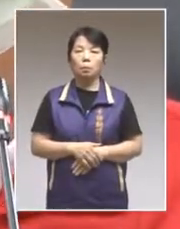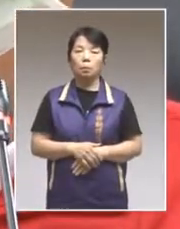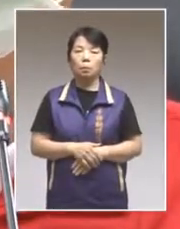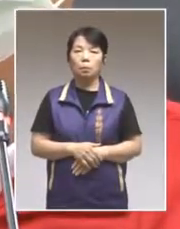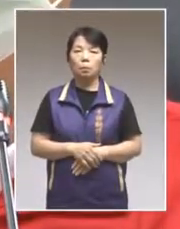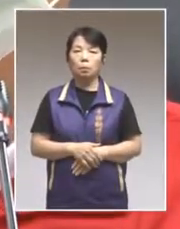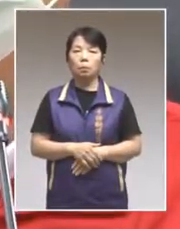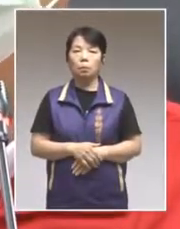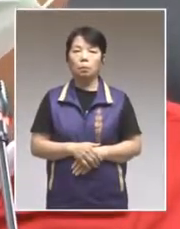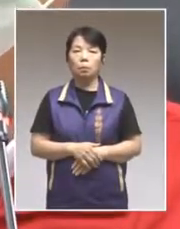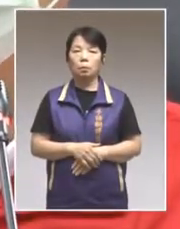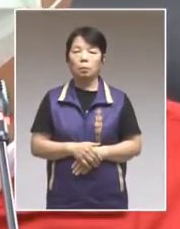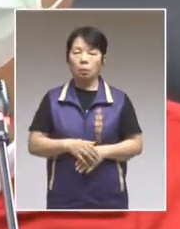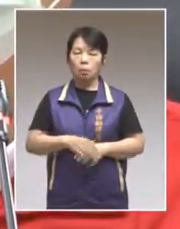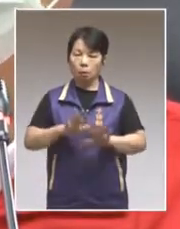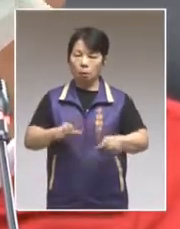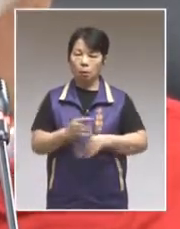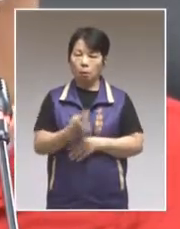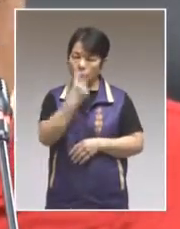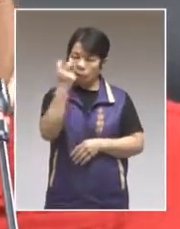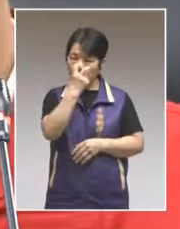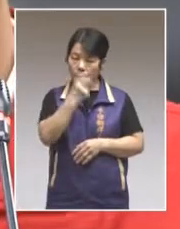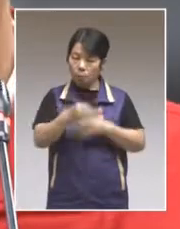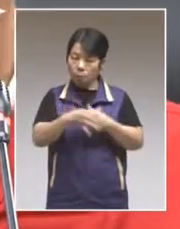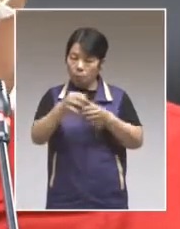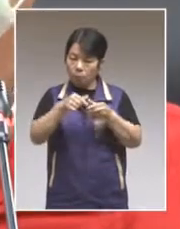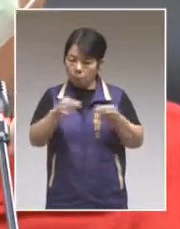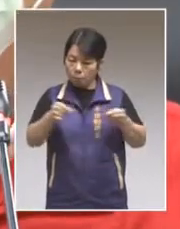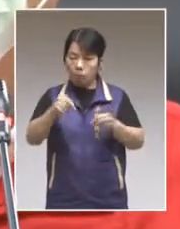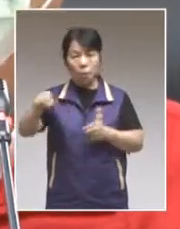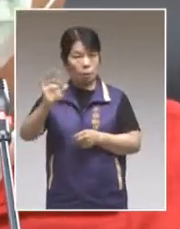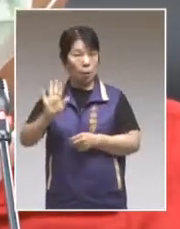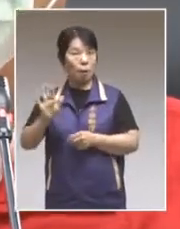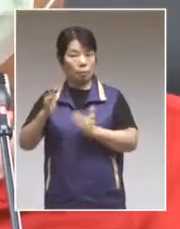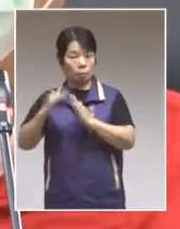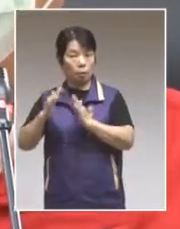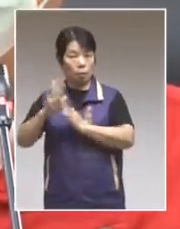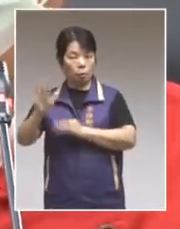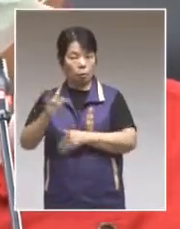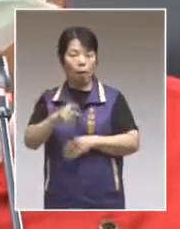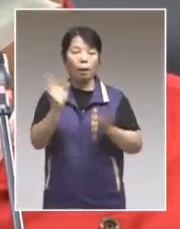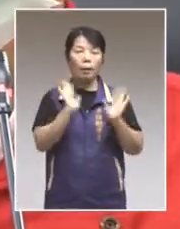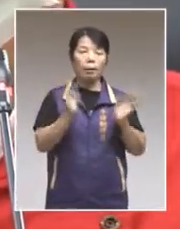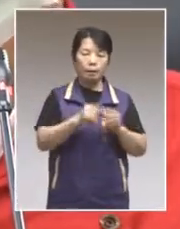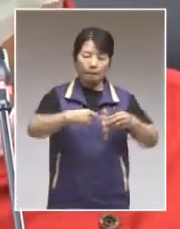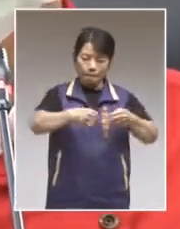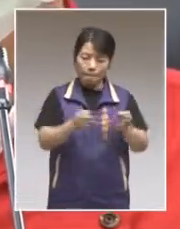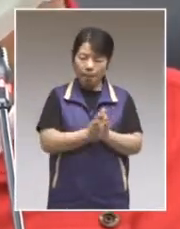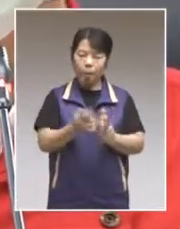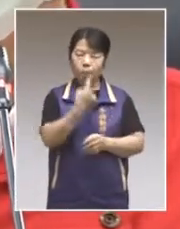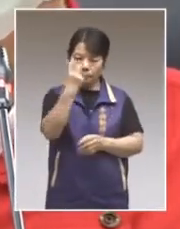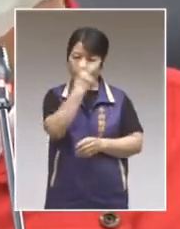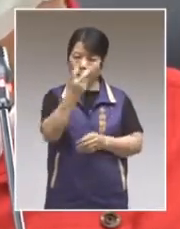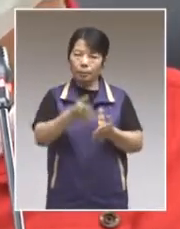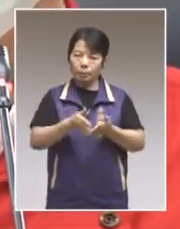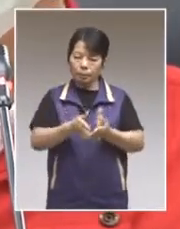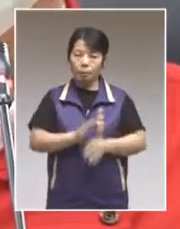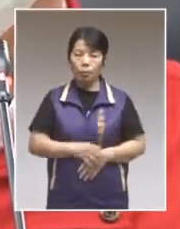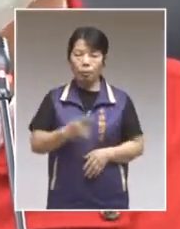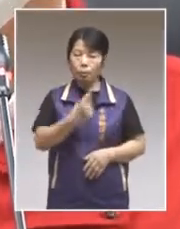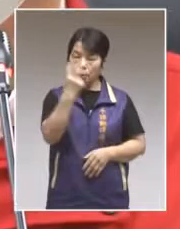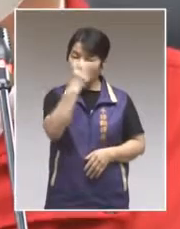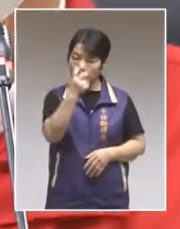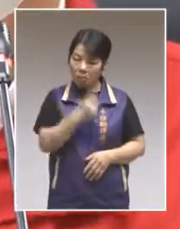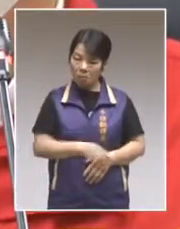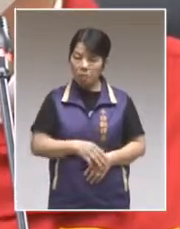个啊这个快筛试剂啊，也许你家就有，好，那请小朋友立刻进行快筛，好，那快筛的结果有可